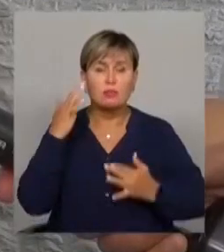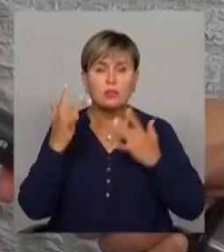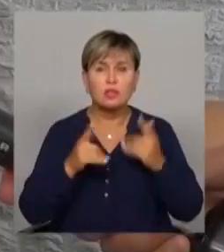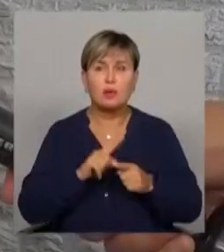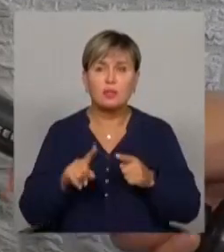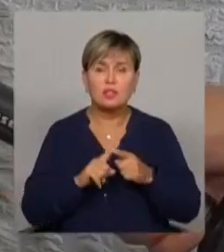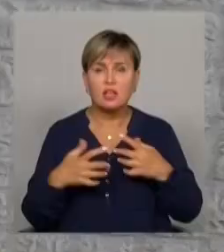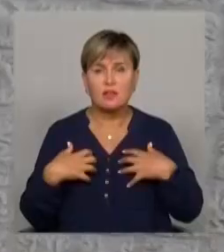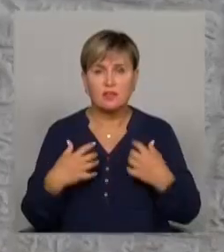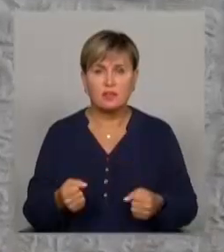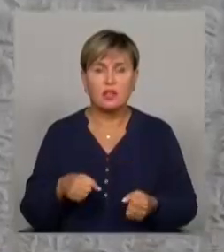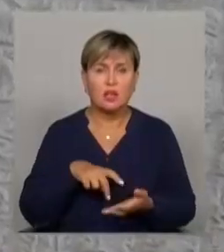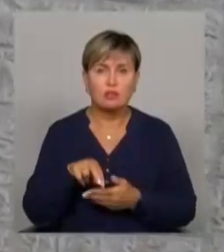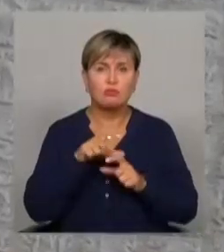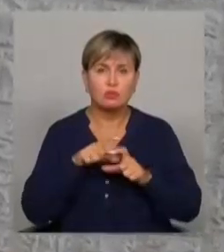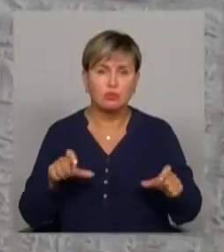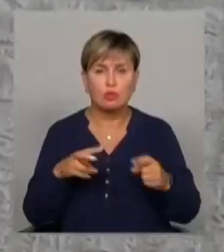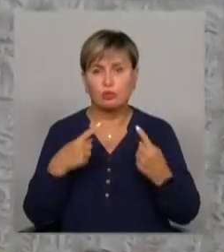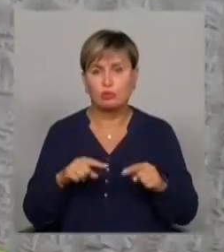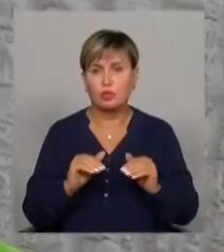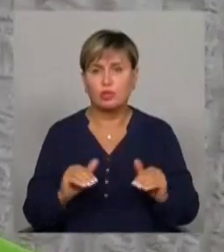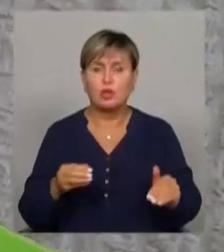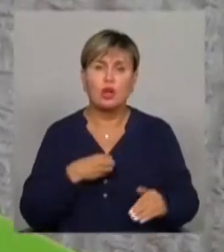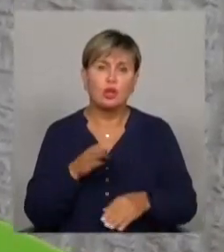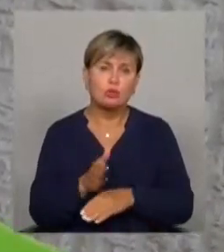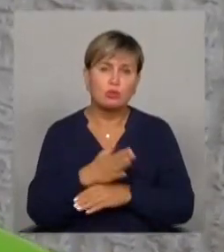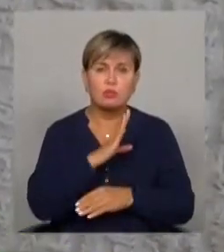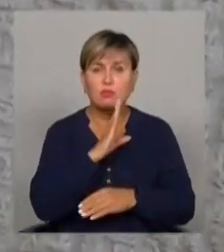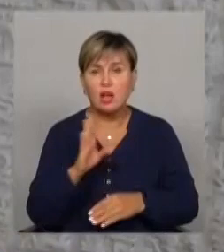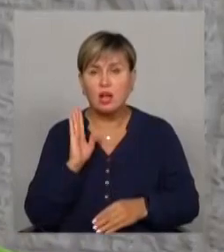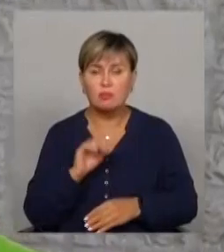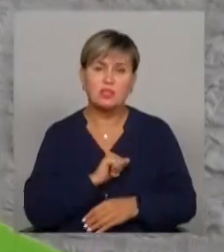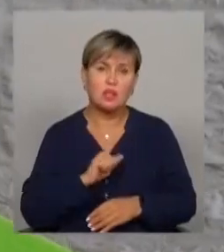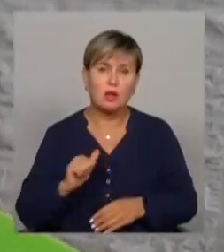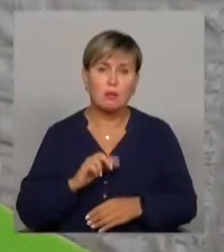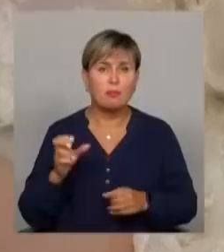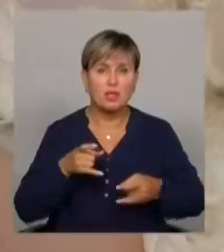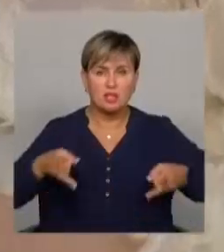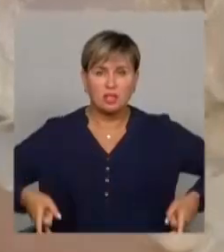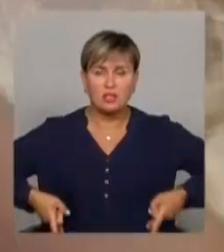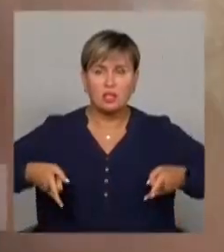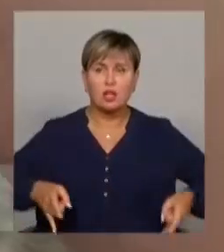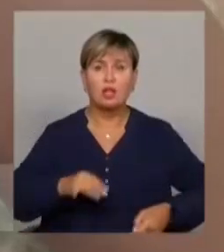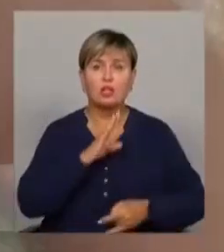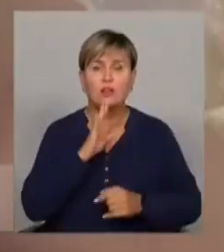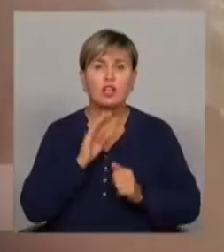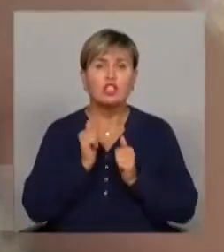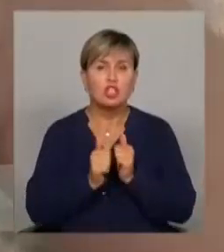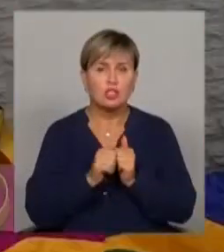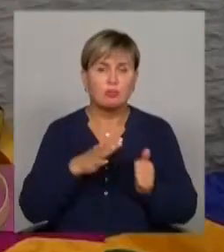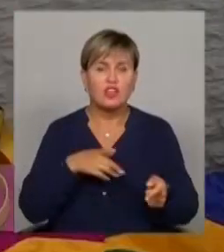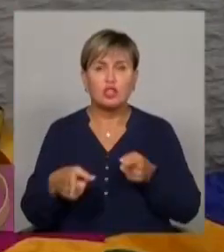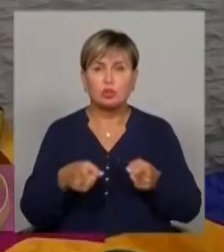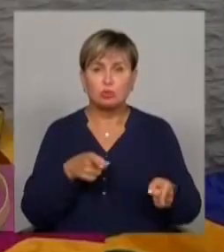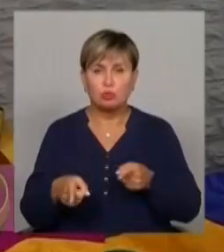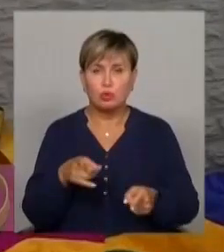поскорее выздороветь, ходить в школу, как другие дети. Хочу гулять с мамой по улице сама, без костылей. У девочки часто бывают судороги,